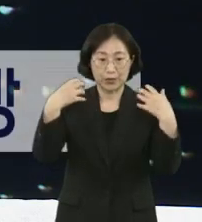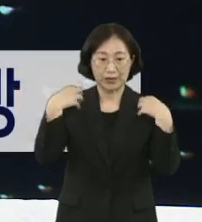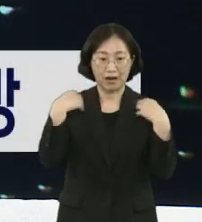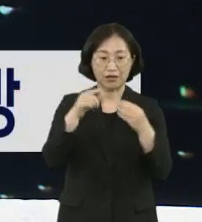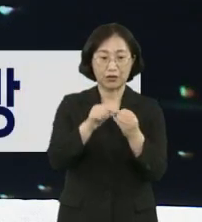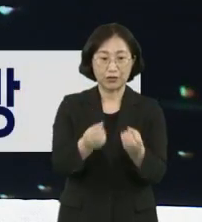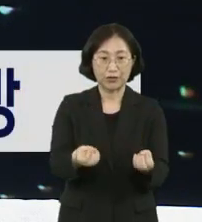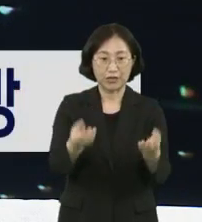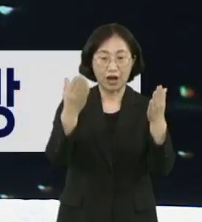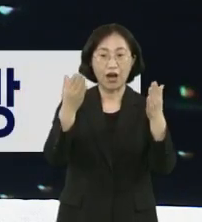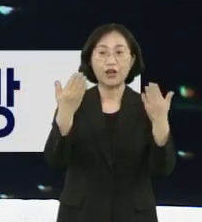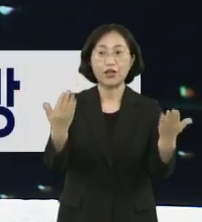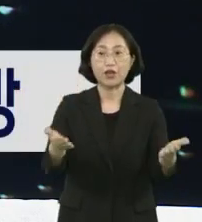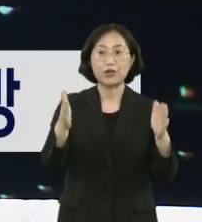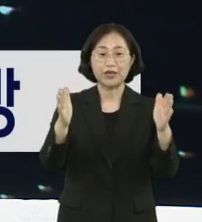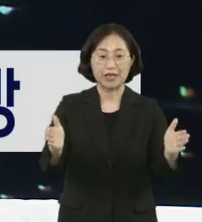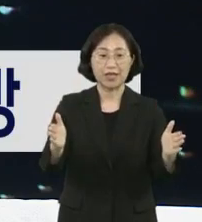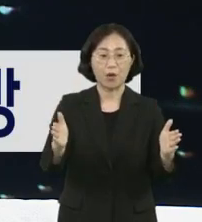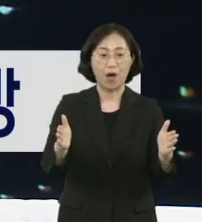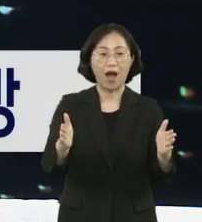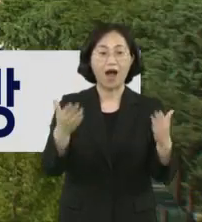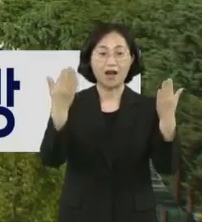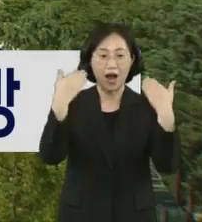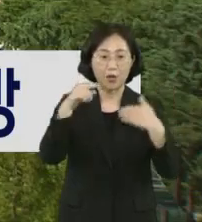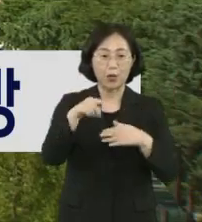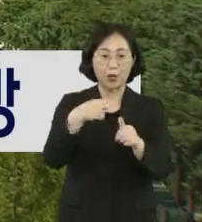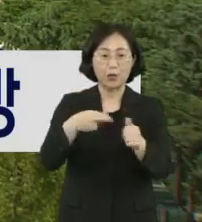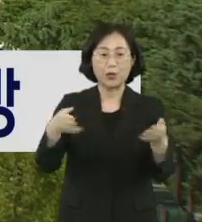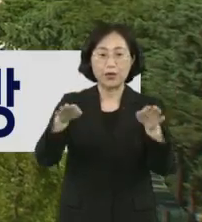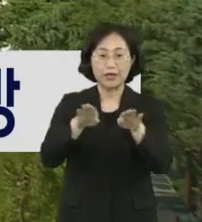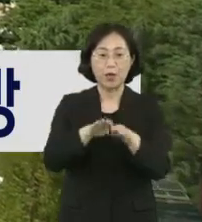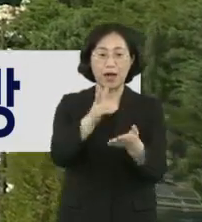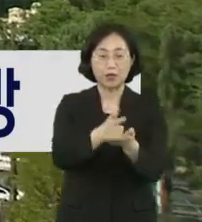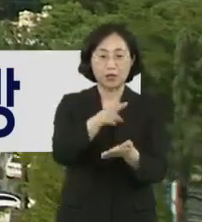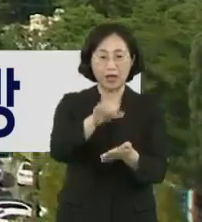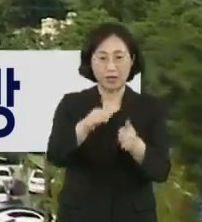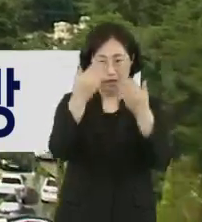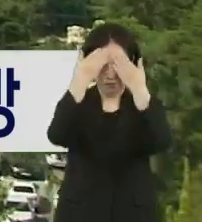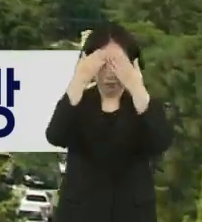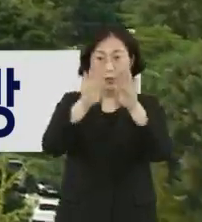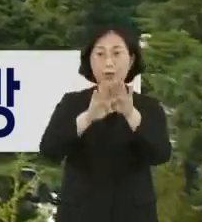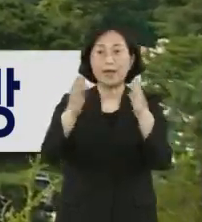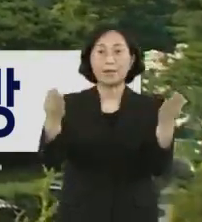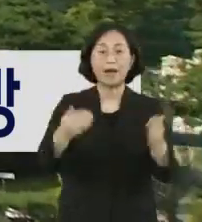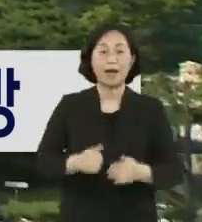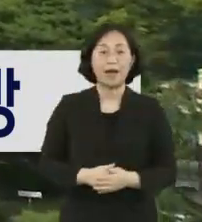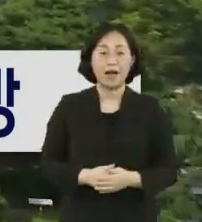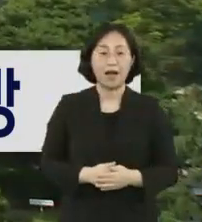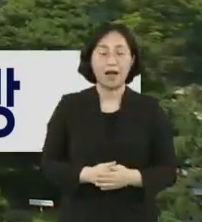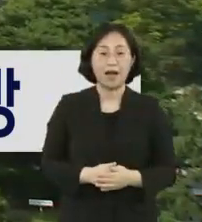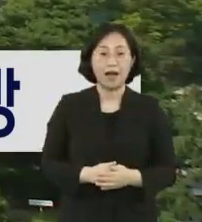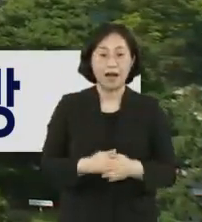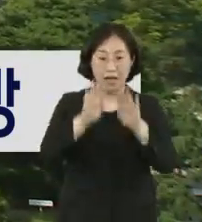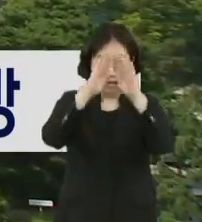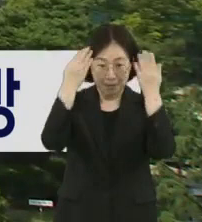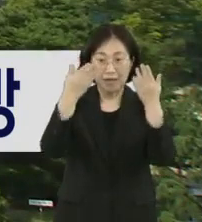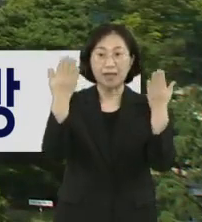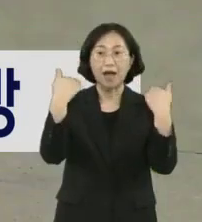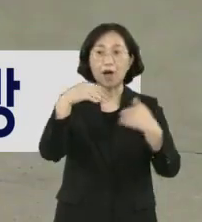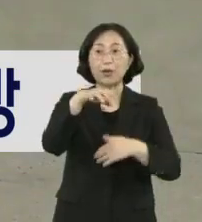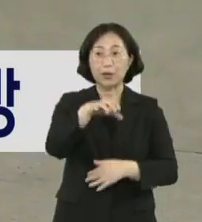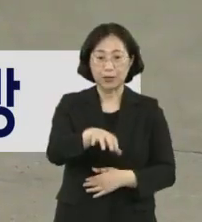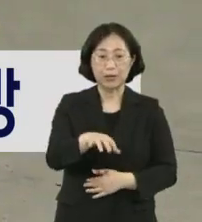대전교육청은 추석 명절 연휴 기간 동안 각급 학교와 교육기관 주차장을 무료 개방합니다. 명절 기간 개방되는